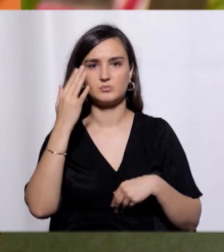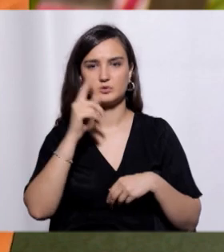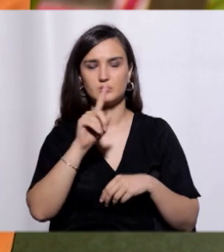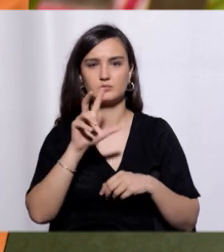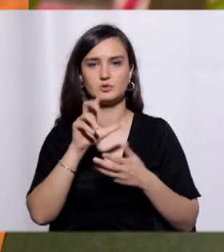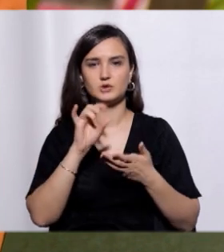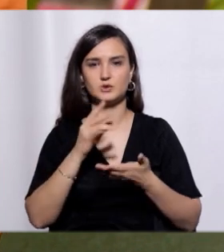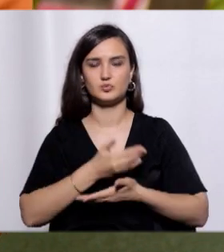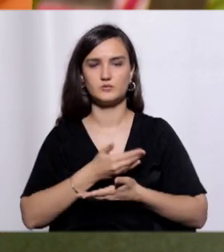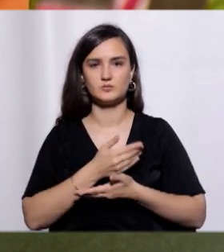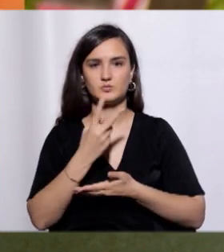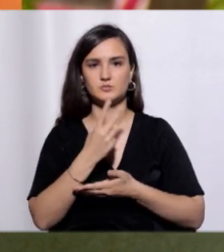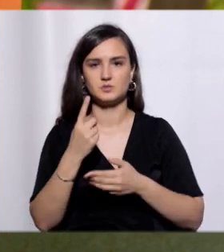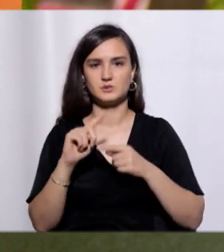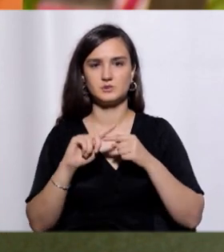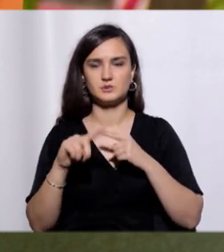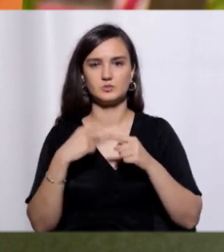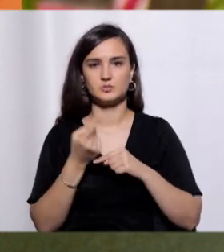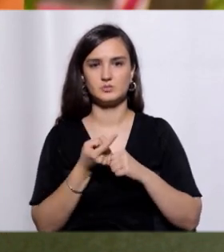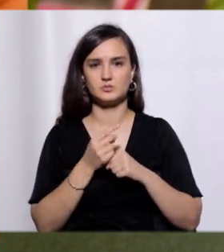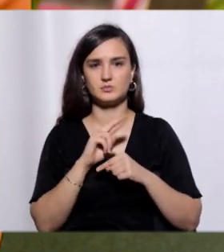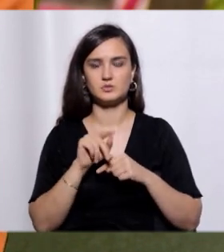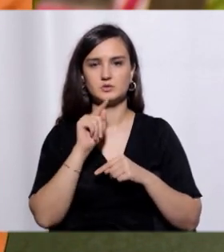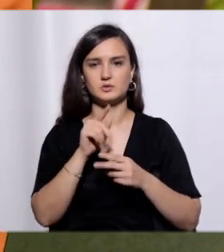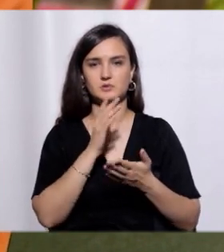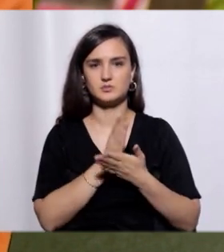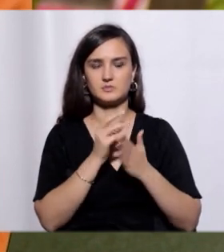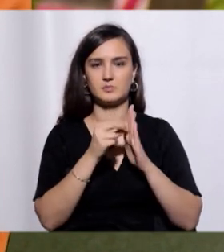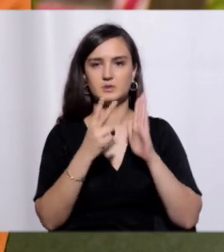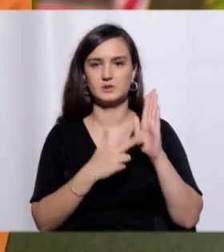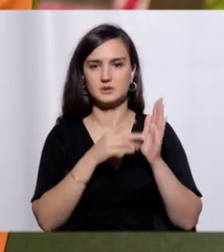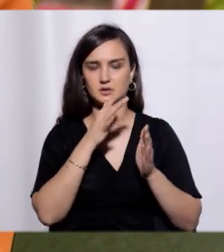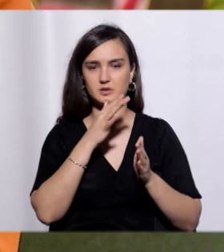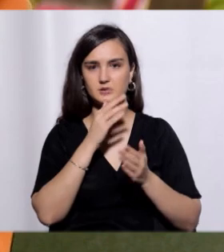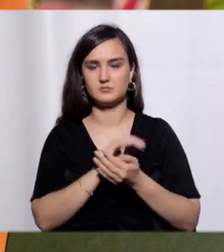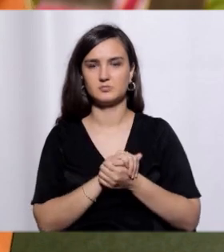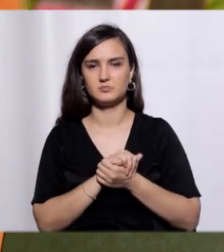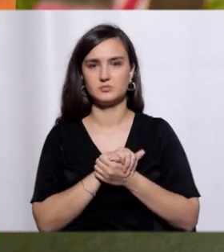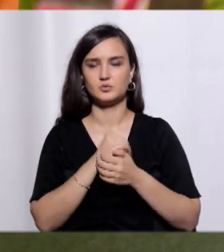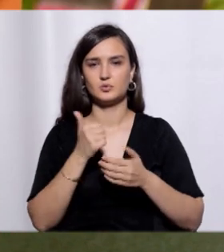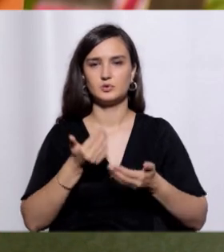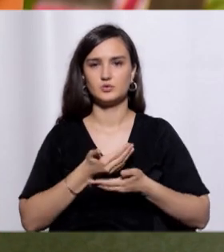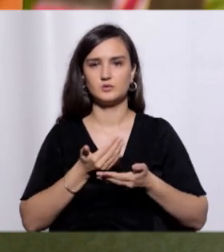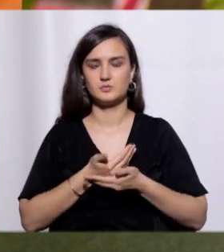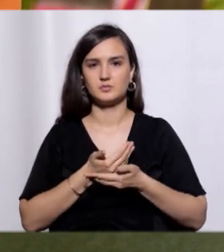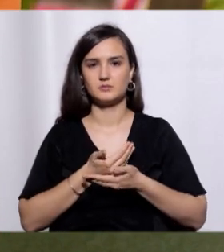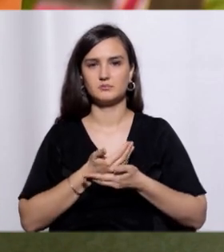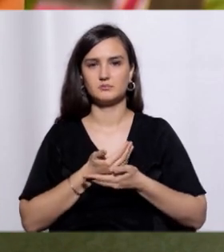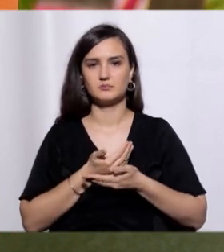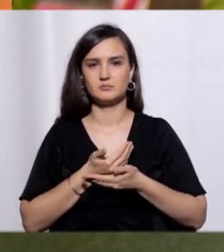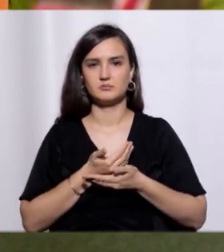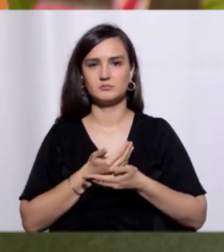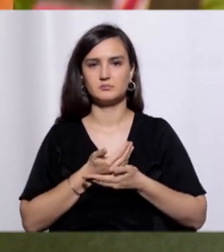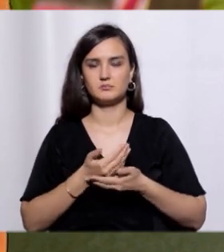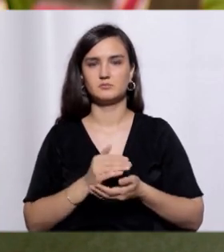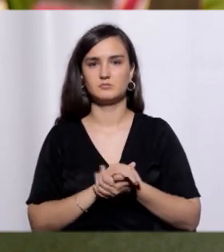რომ ჯეინი ცხოვრობს 21 საუკუნეში და ის არის 18 წლის. როგორ იცხოვრებდა?